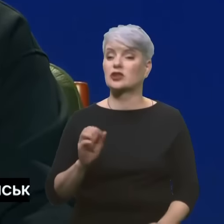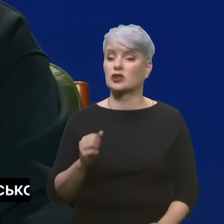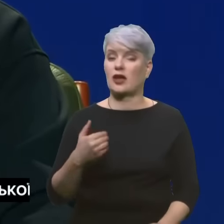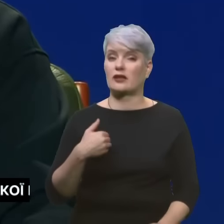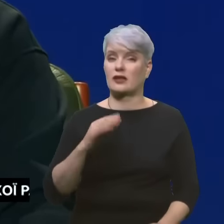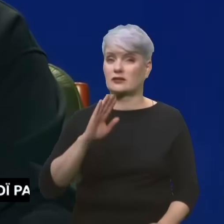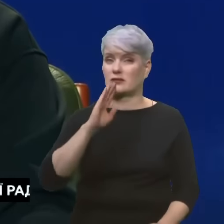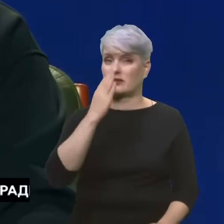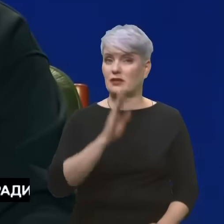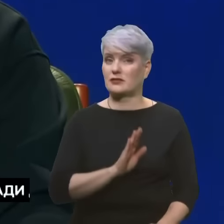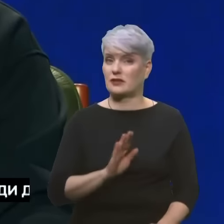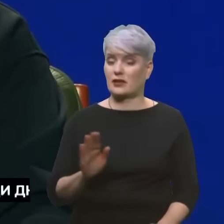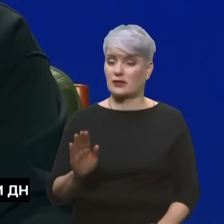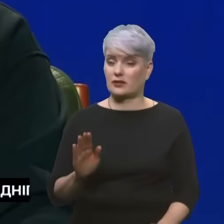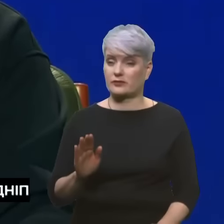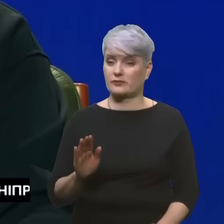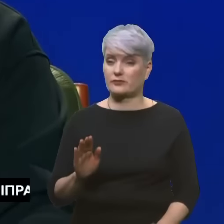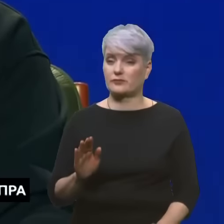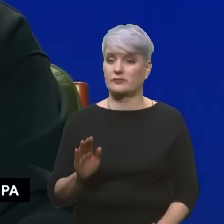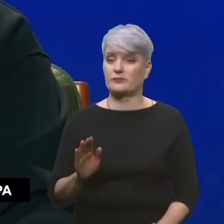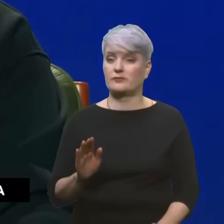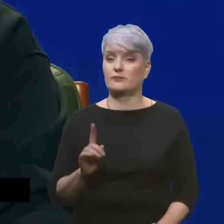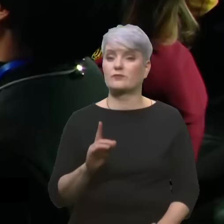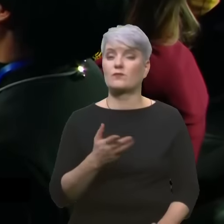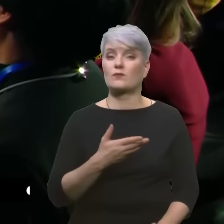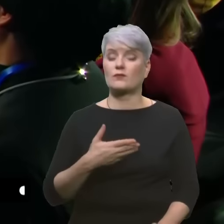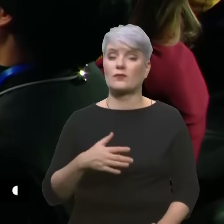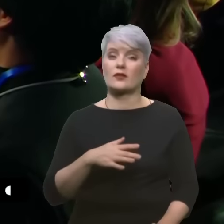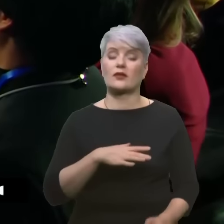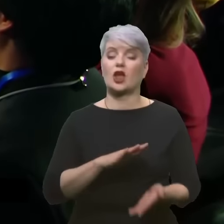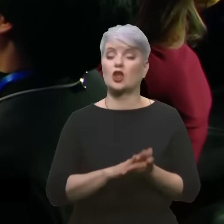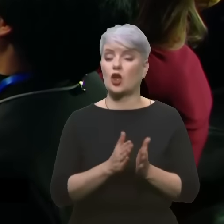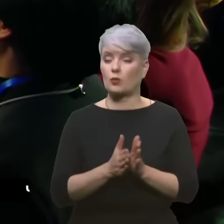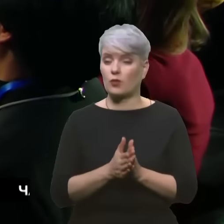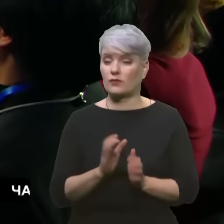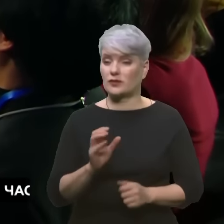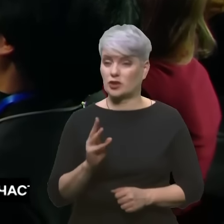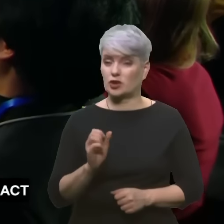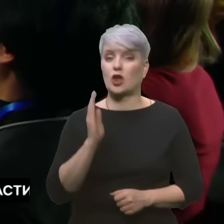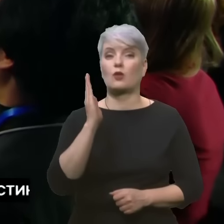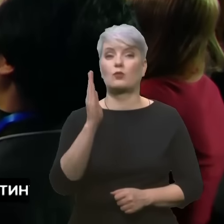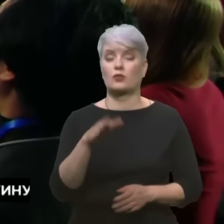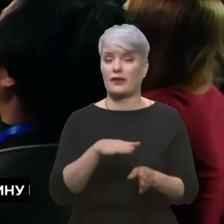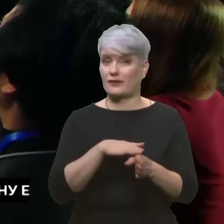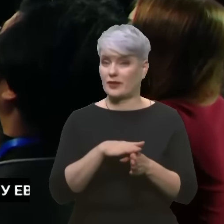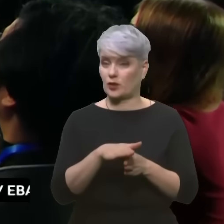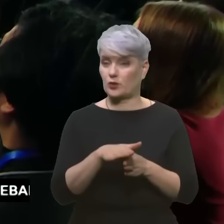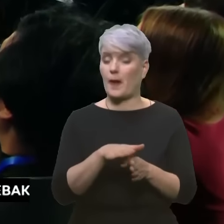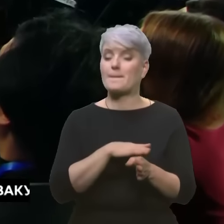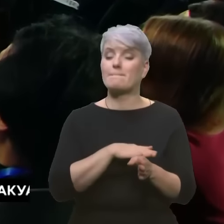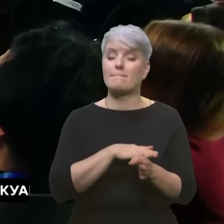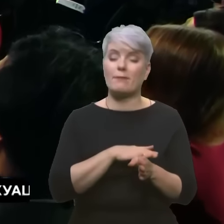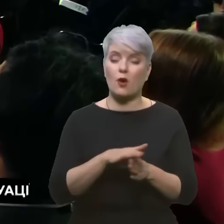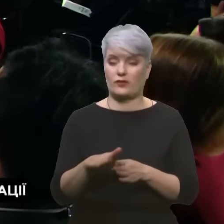не зрадять. І що те, про що ми домовились в Сполучених Штатах, буде виконано.